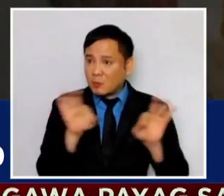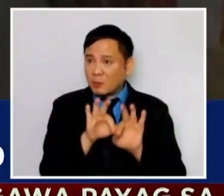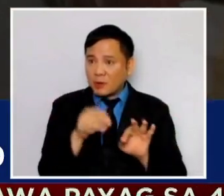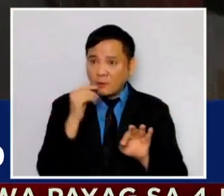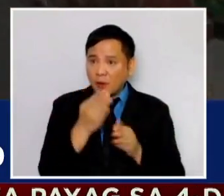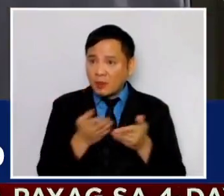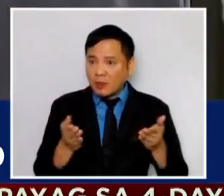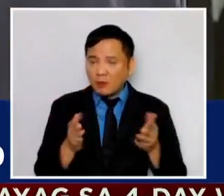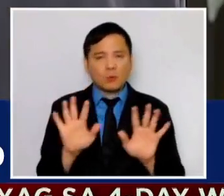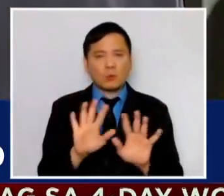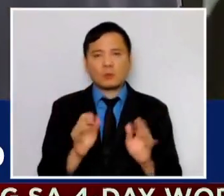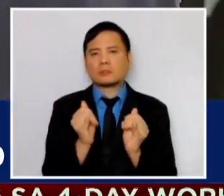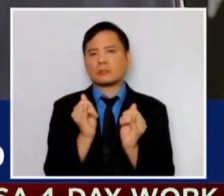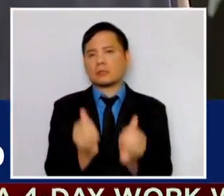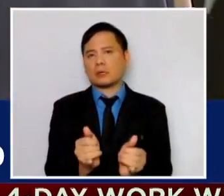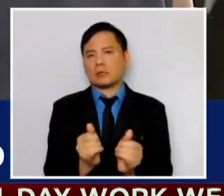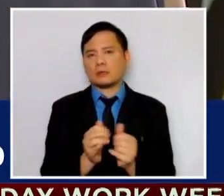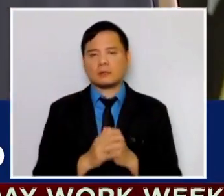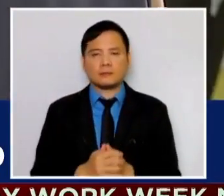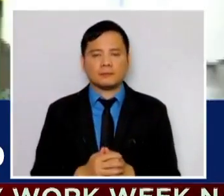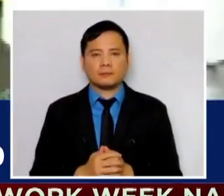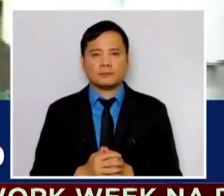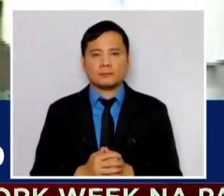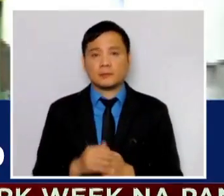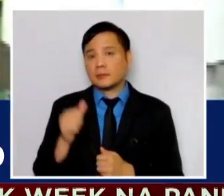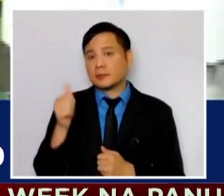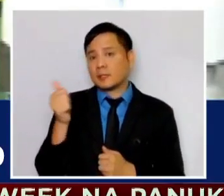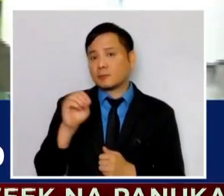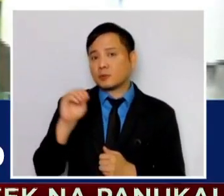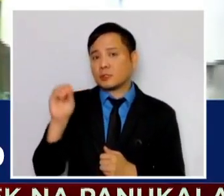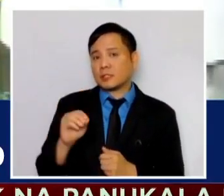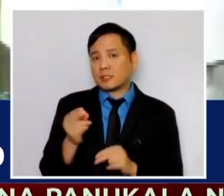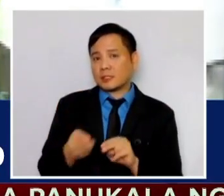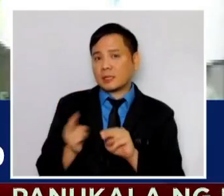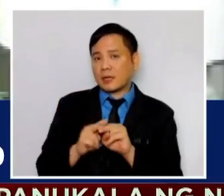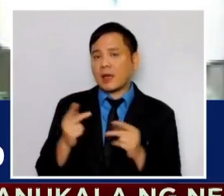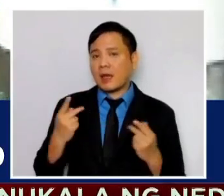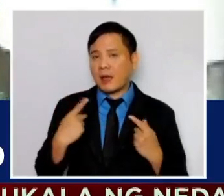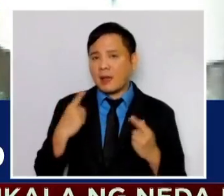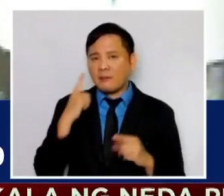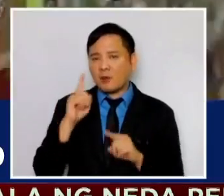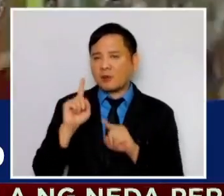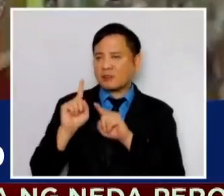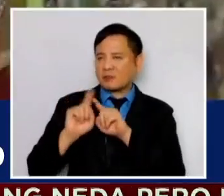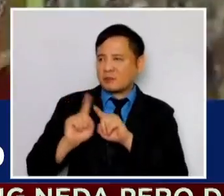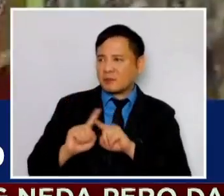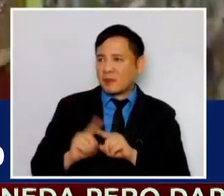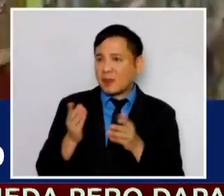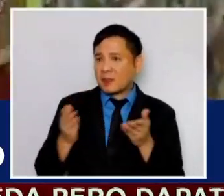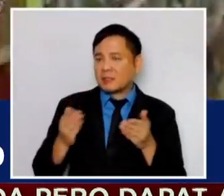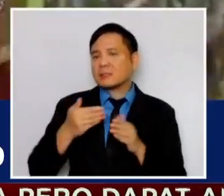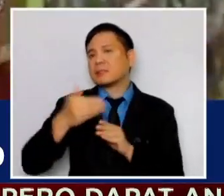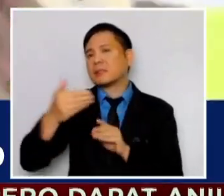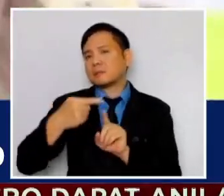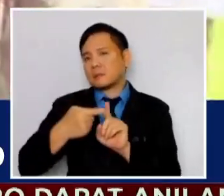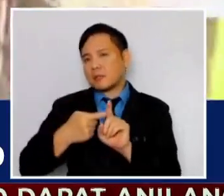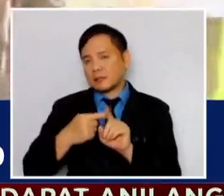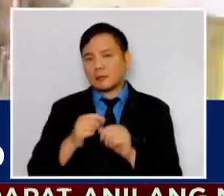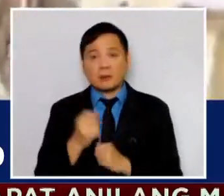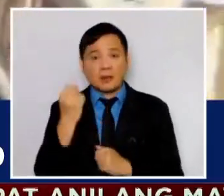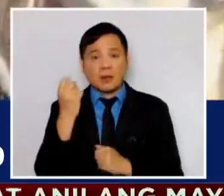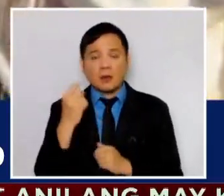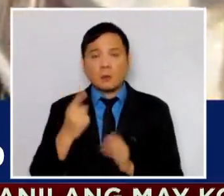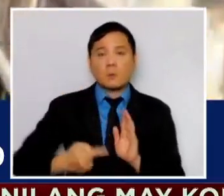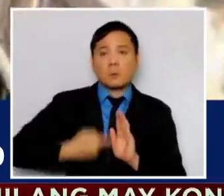meron man-umanong humingi ng lagpas 10% increase at papayagan sa mga susunod na buwan, hindi ito isang bagsak kung